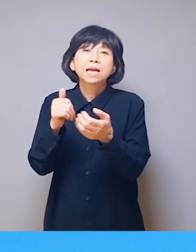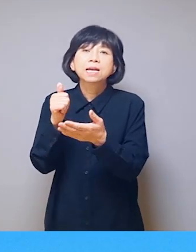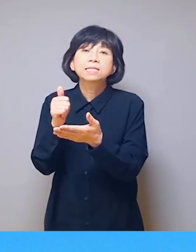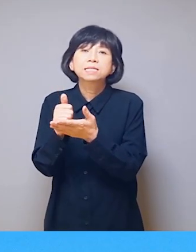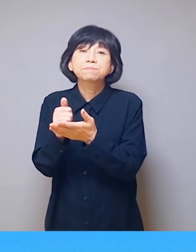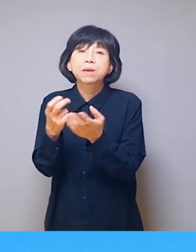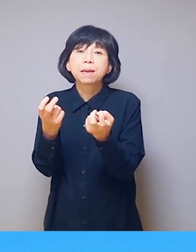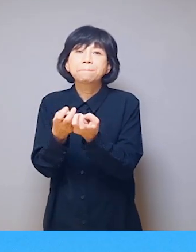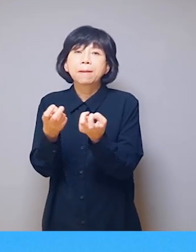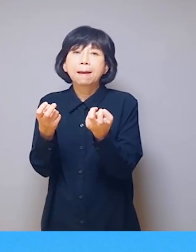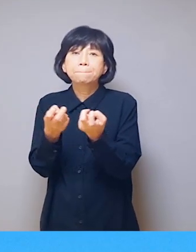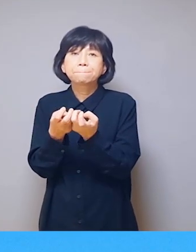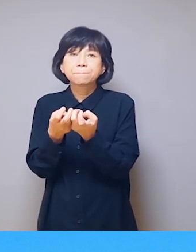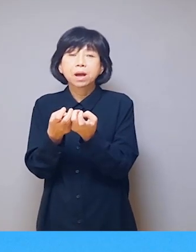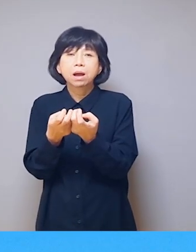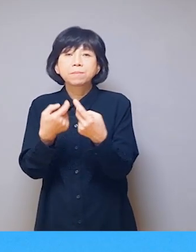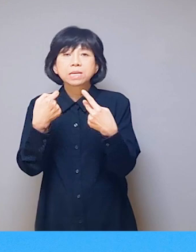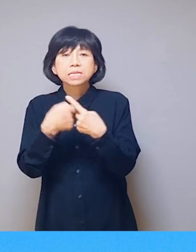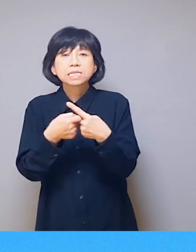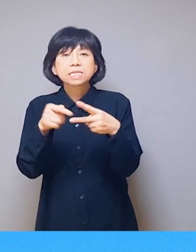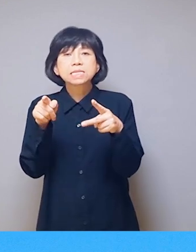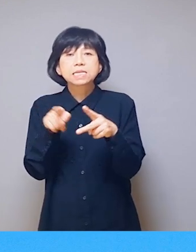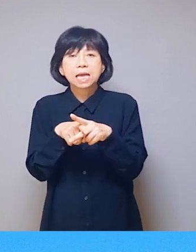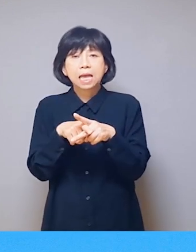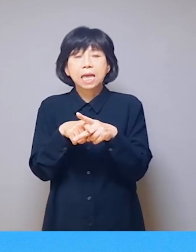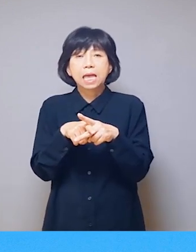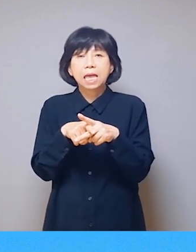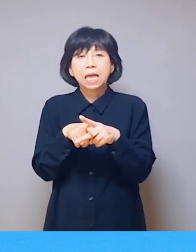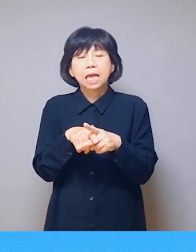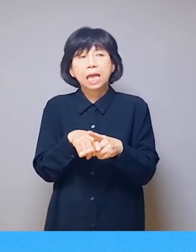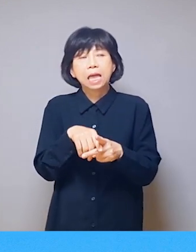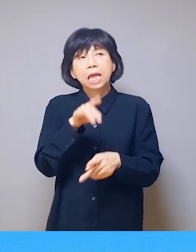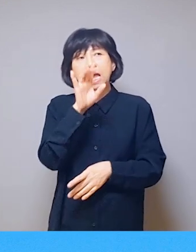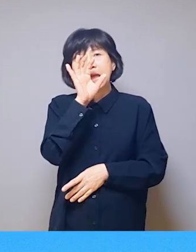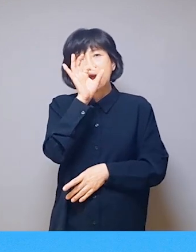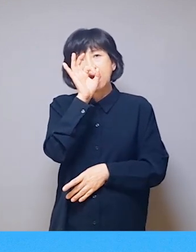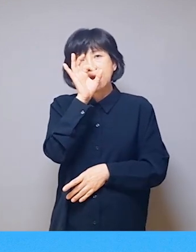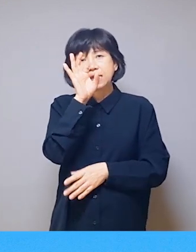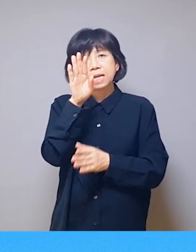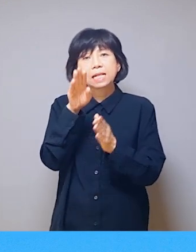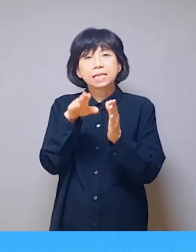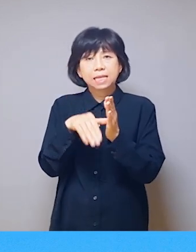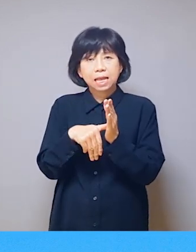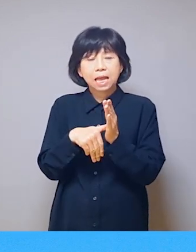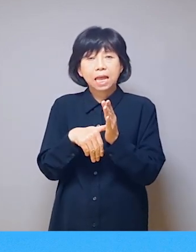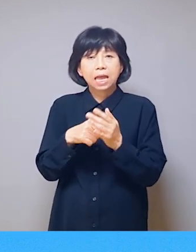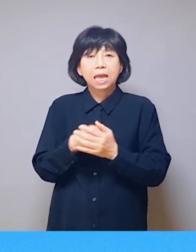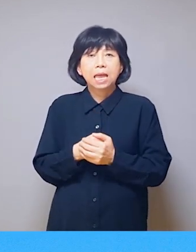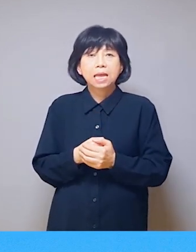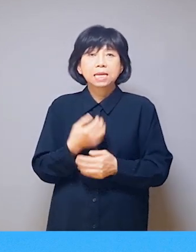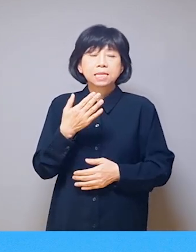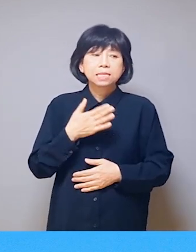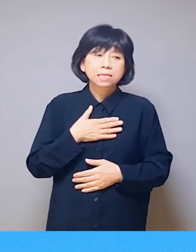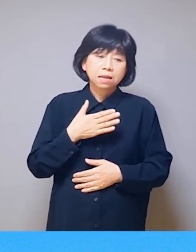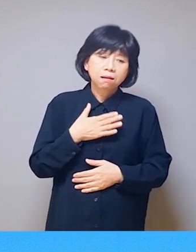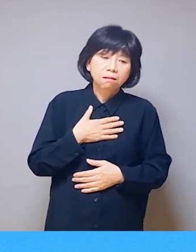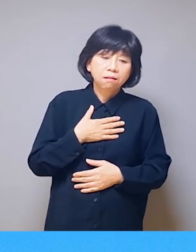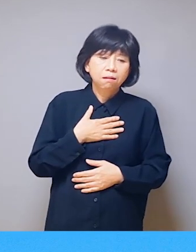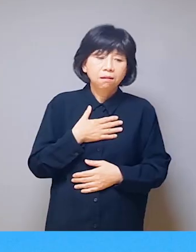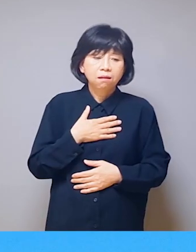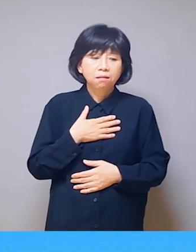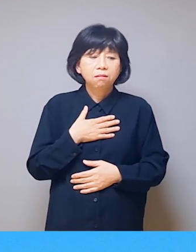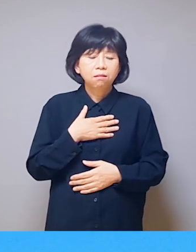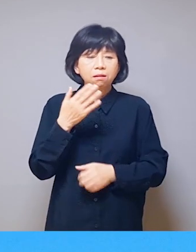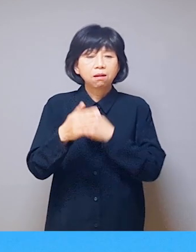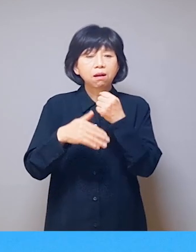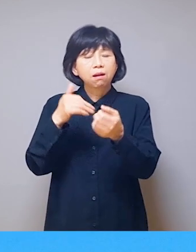하나님의 방법이 이해되지 않을 때 이렇게 적혀 있어요. 하나님의 방법이 내 감각으로 잘 모를